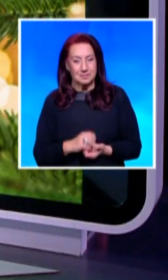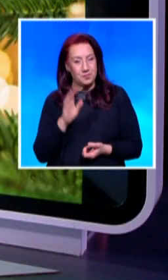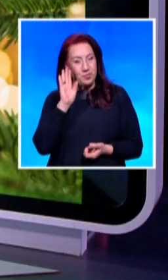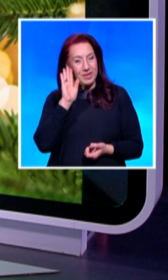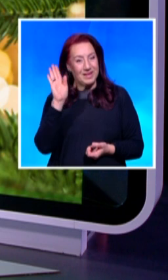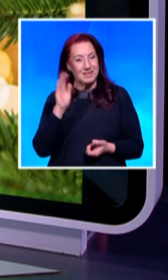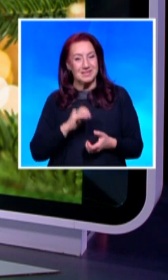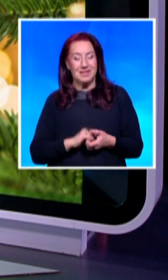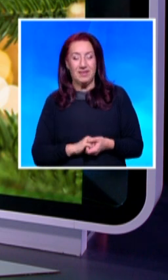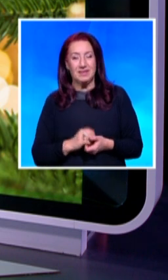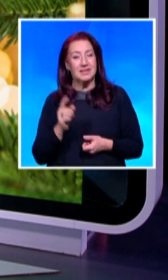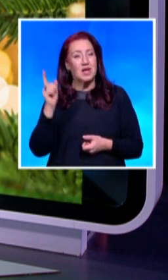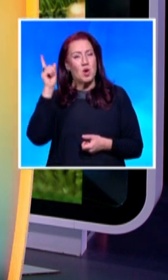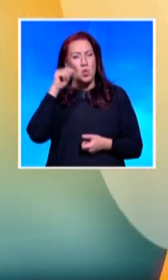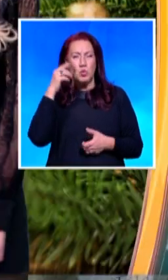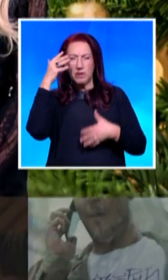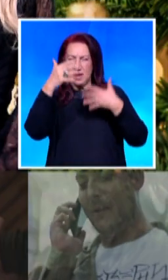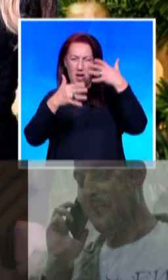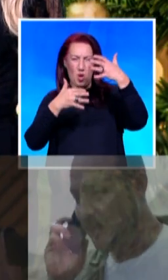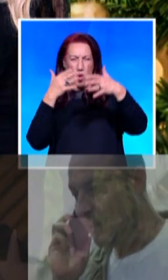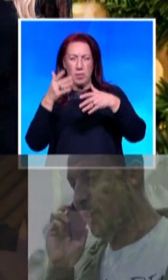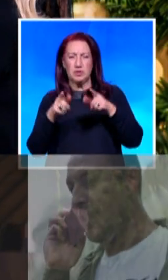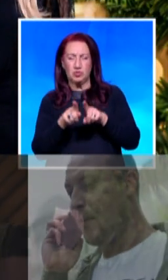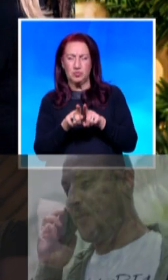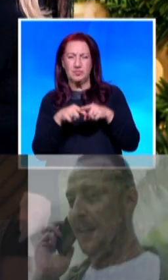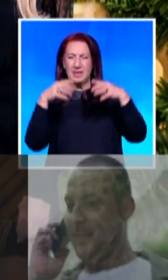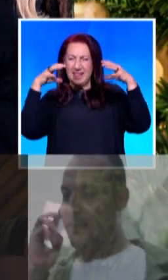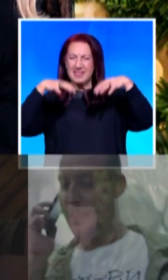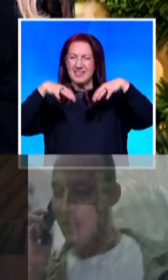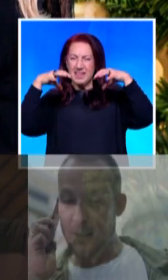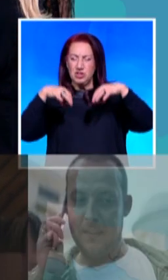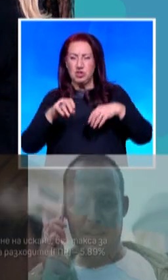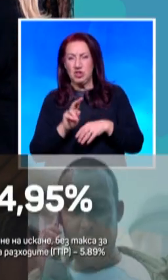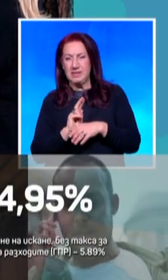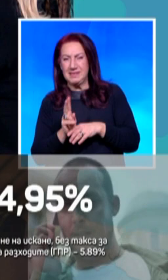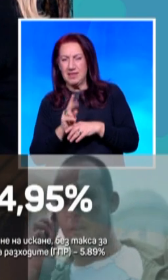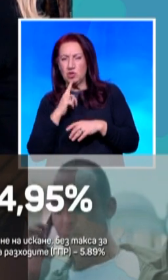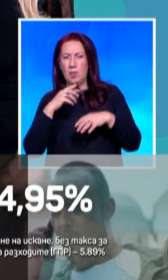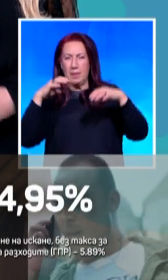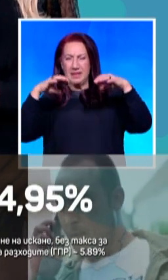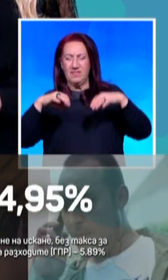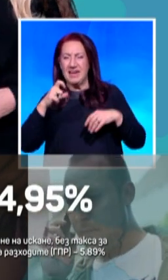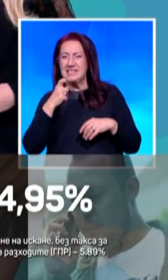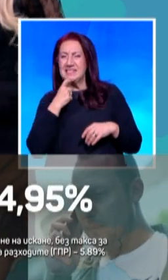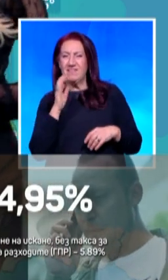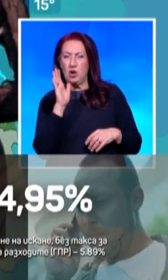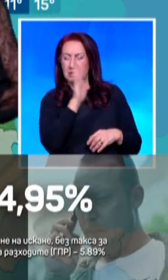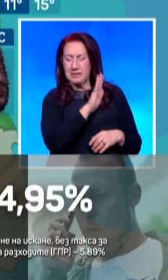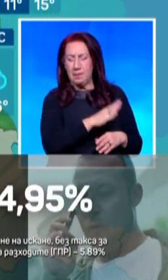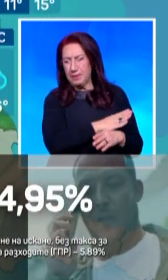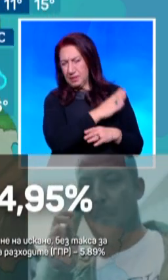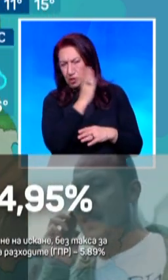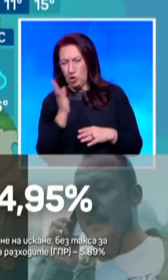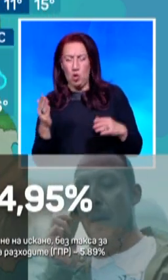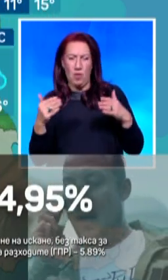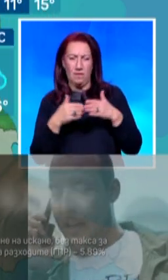Здравейте! Утре ще бъде предимно облачно и ще има валежи от дъжд. Следобед ще завали в северозападните райони, а до вечерта на